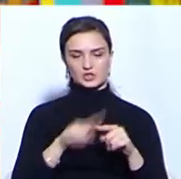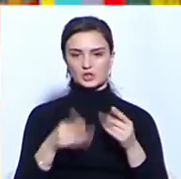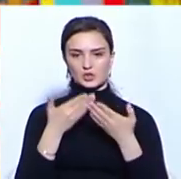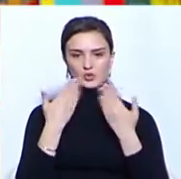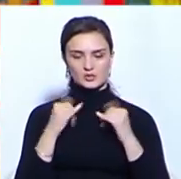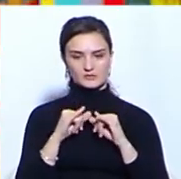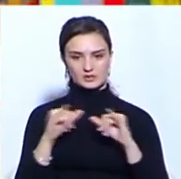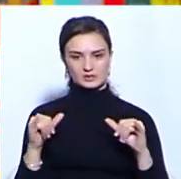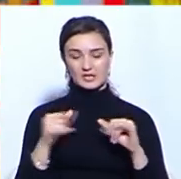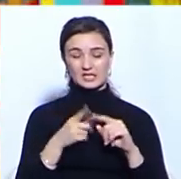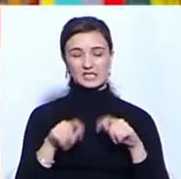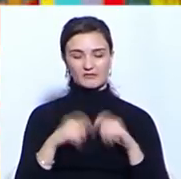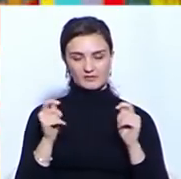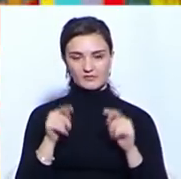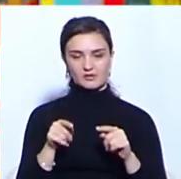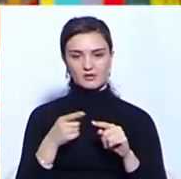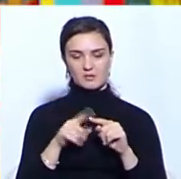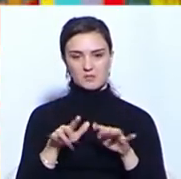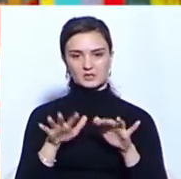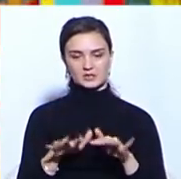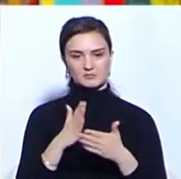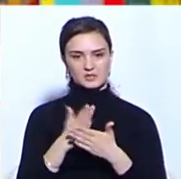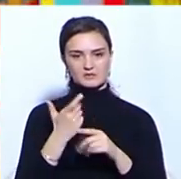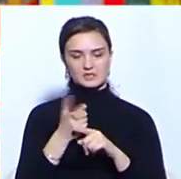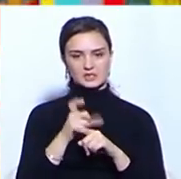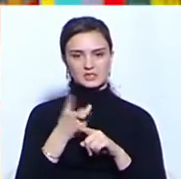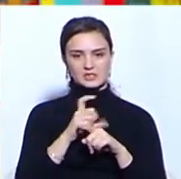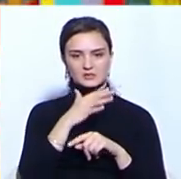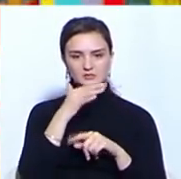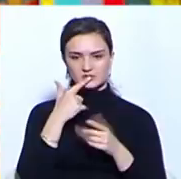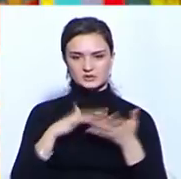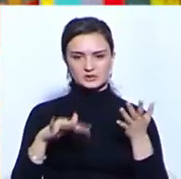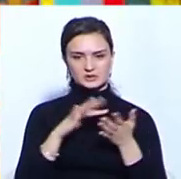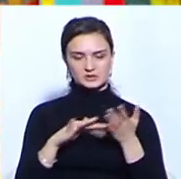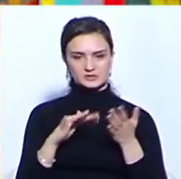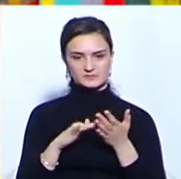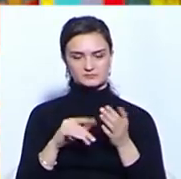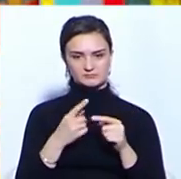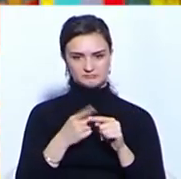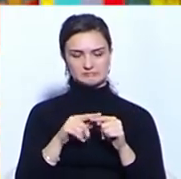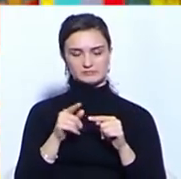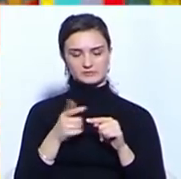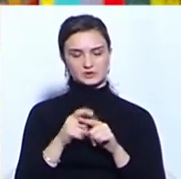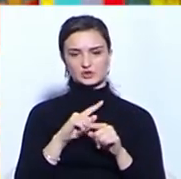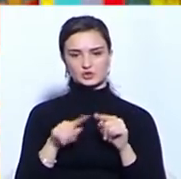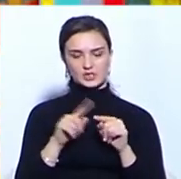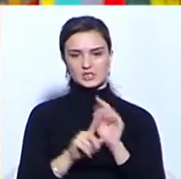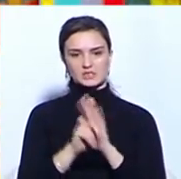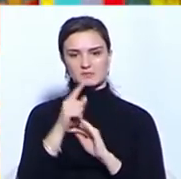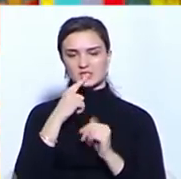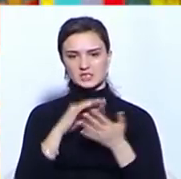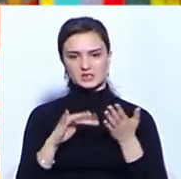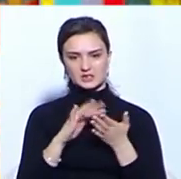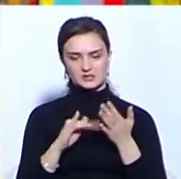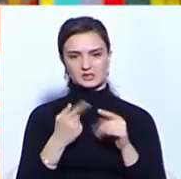იოლად ირღვევა. ამ ადგილებს აქვს ძალიან ჭარბი სისხლის მიწოდება, აქედან ძალიან ჩქარა იწყება